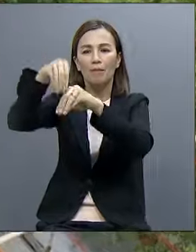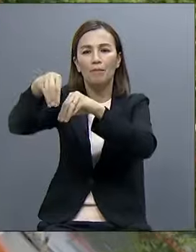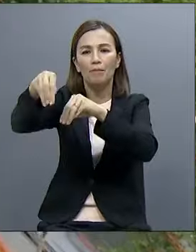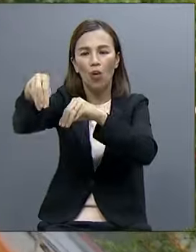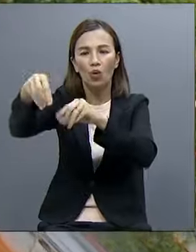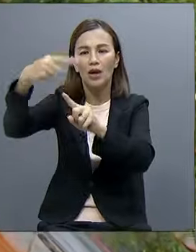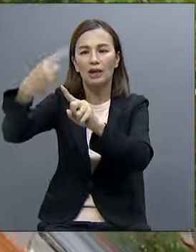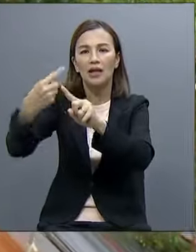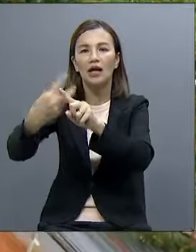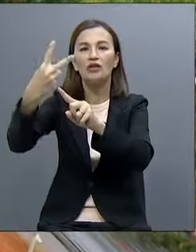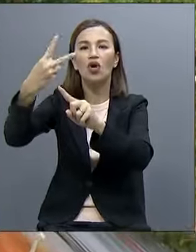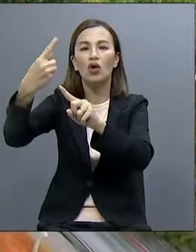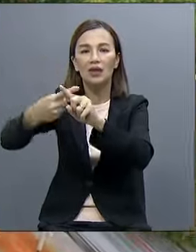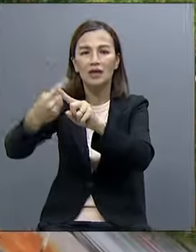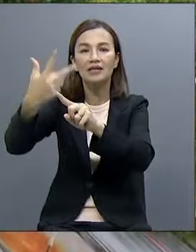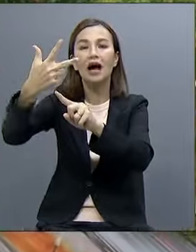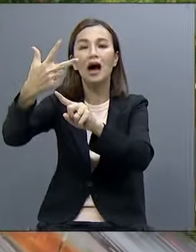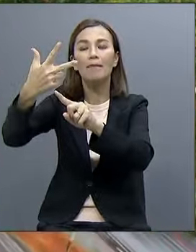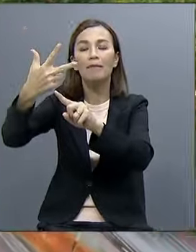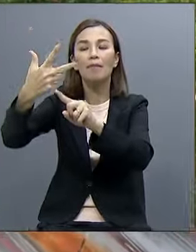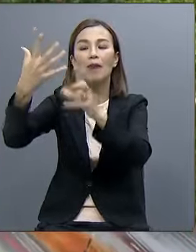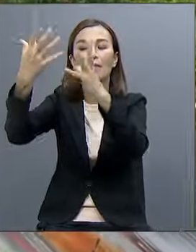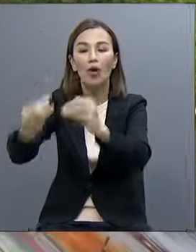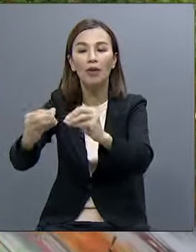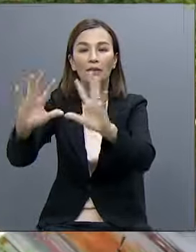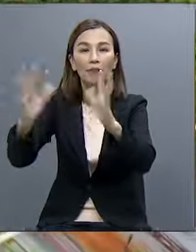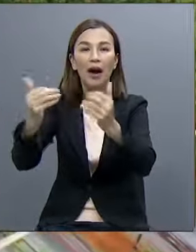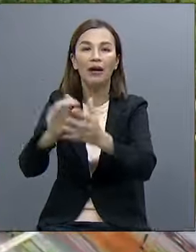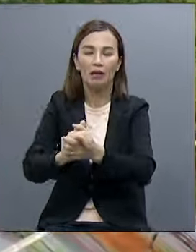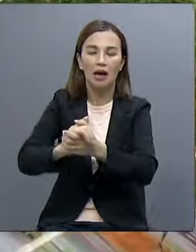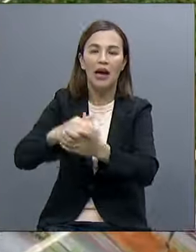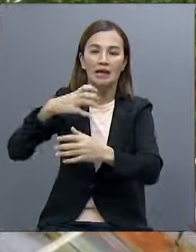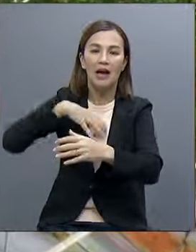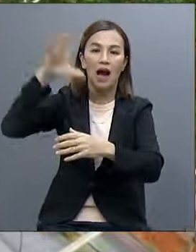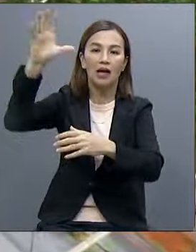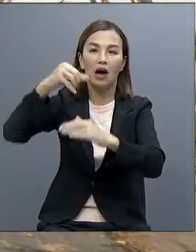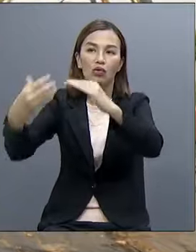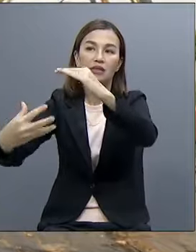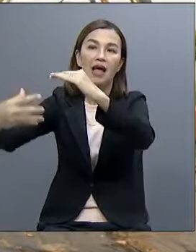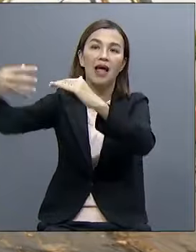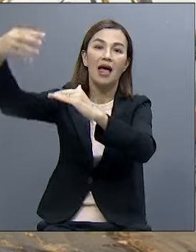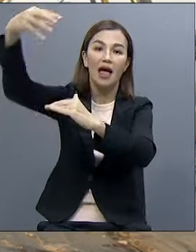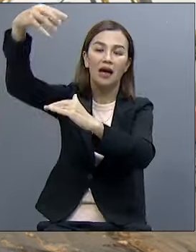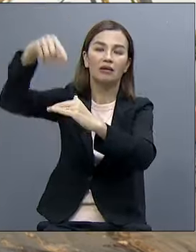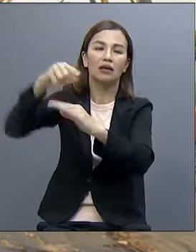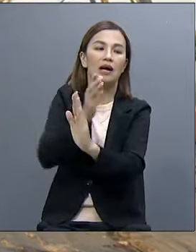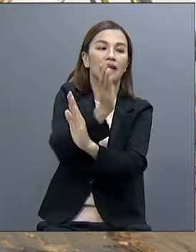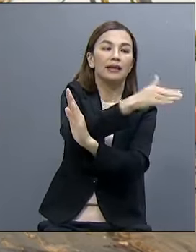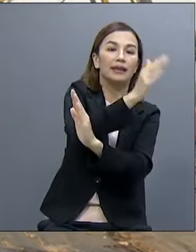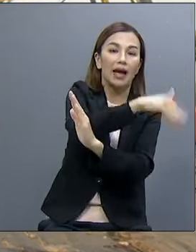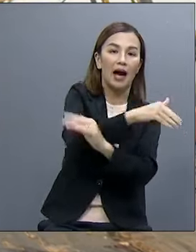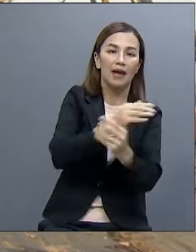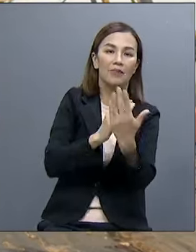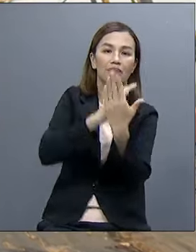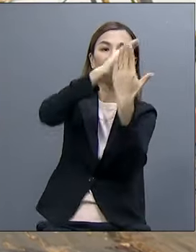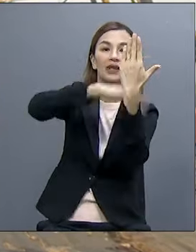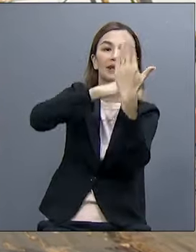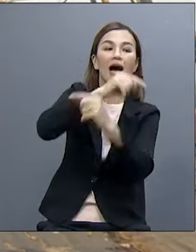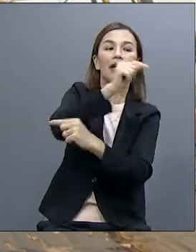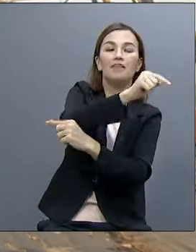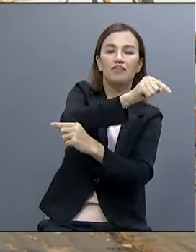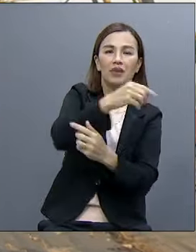สั้นเขาต้องการแสงอ่อนทางทิศเหนือกับทางทิศตะวันออกทางทิศใต้แล้วก็มีการแบ่งโซนก็คือว่าคือเรามีการวางแผนเขีย